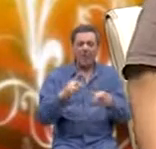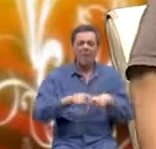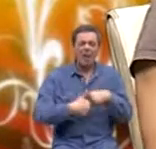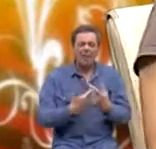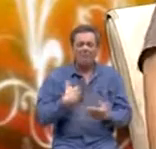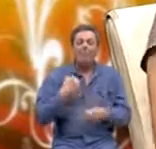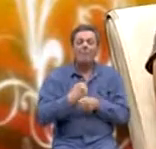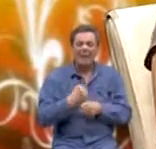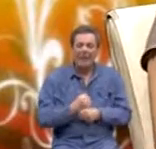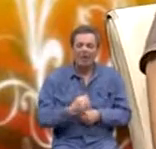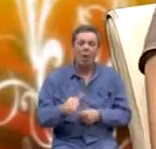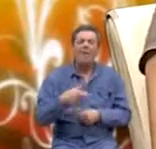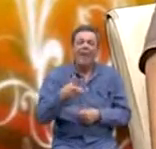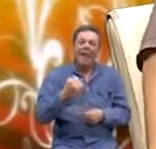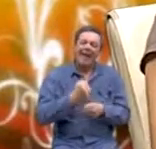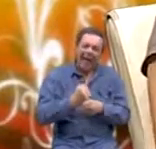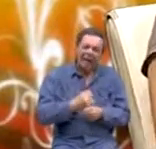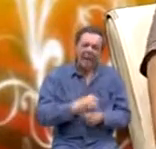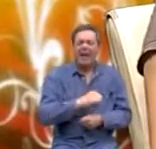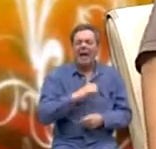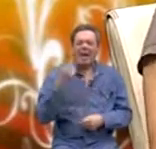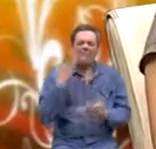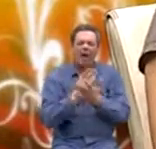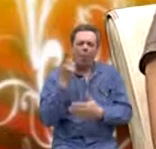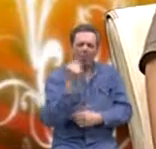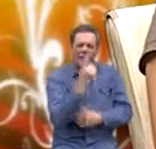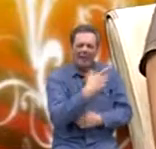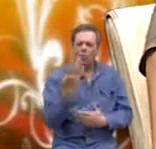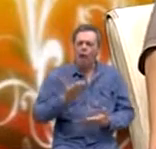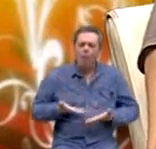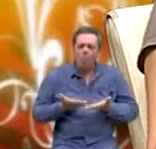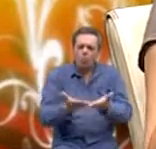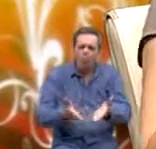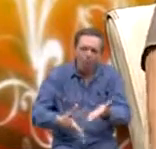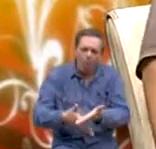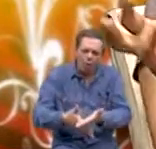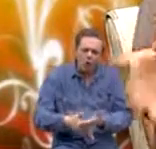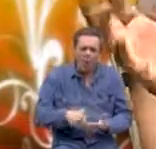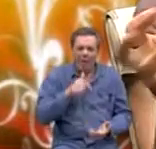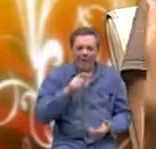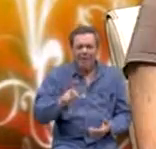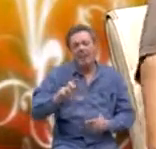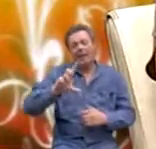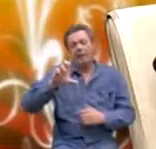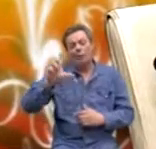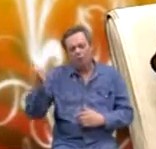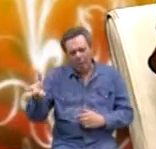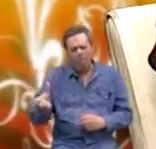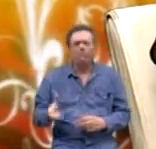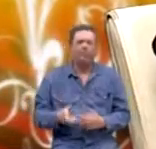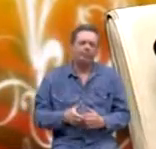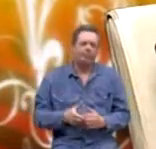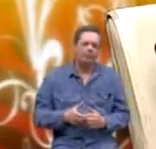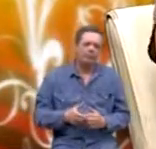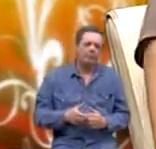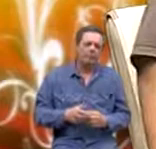kojima mi radimo je taj rad na samom pojedincu i kako njemu pružiti nekakvu podršku, ali isto tako sa svim drugim relevantnim dionicima u zajednici